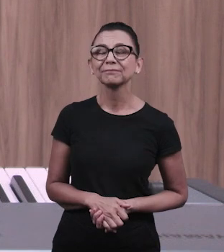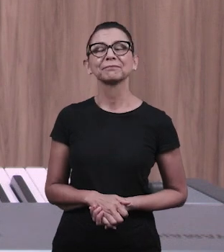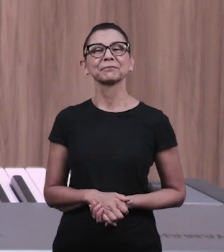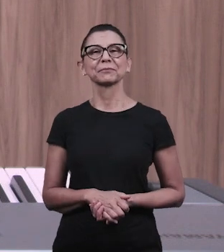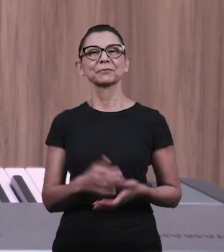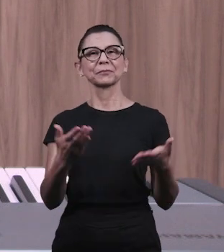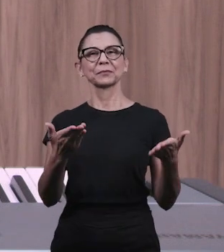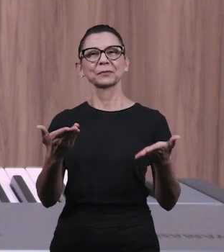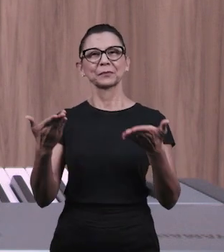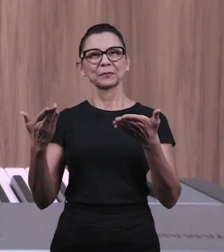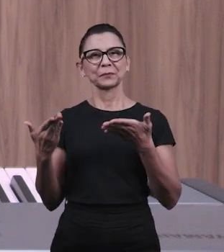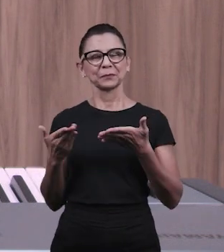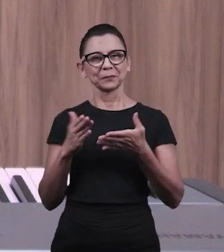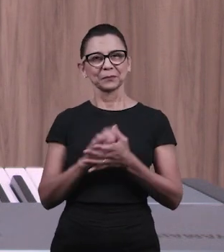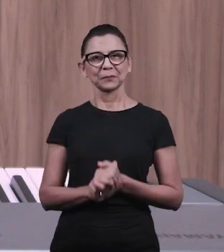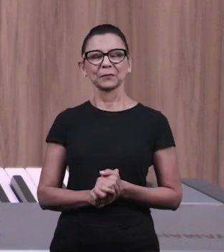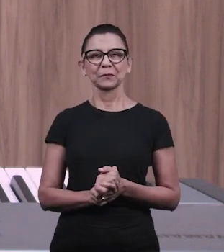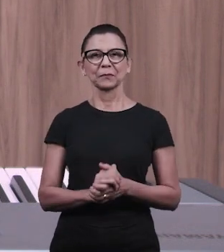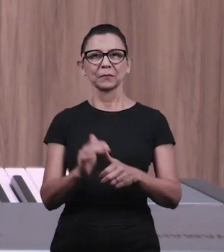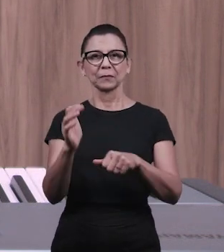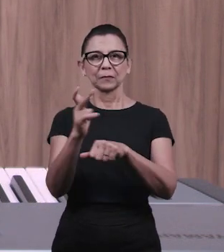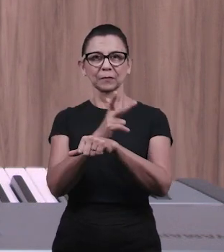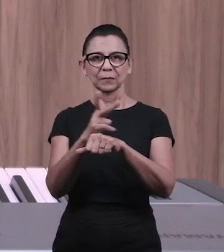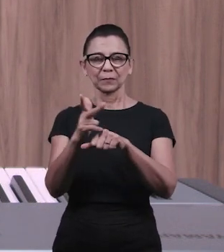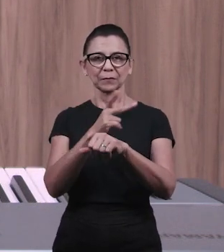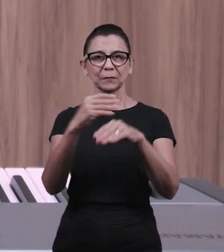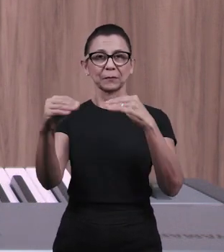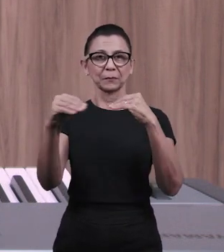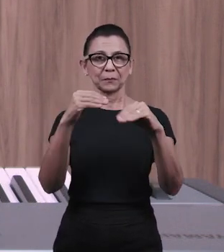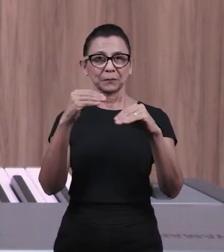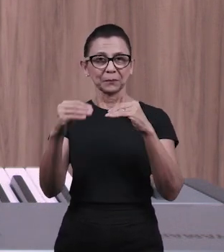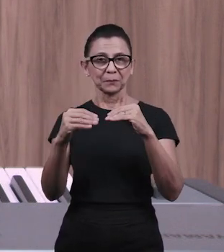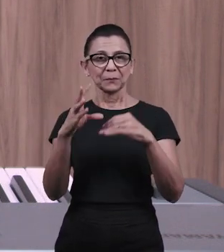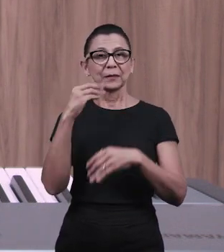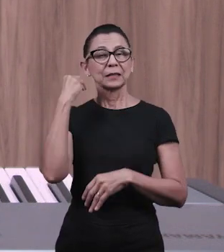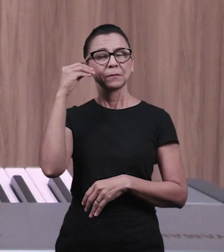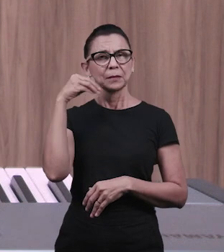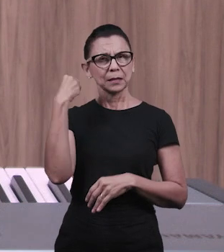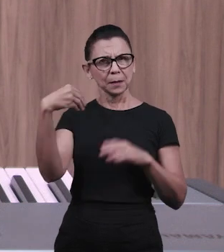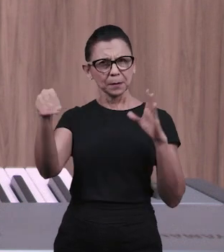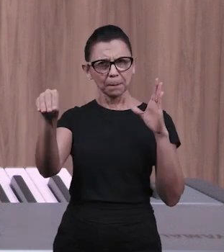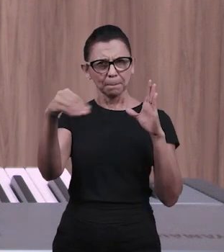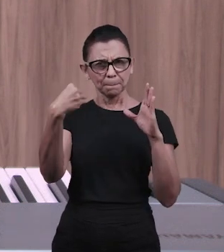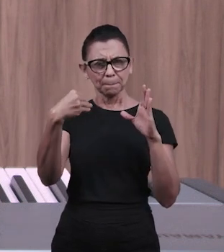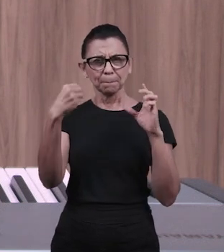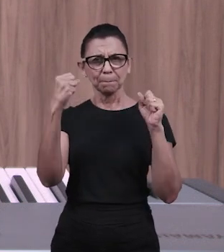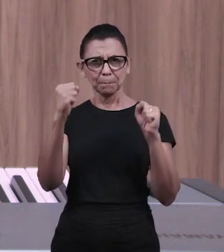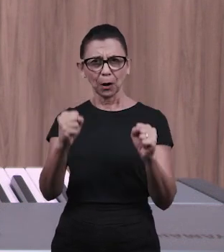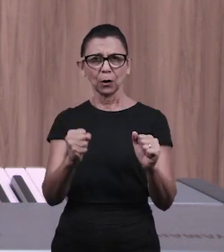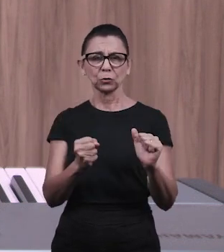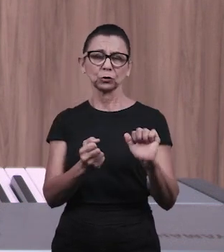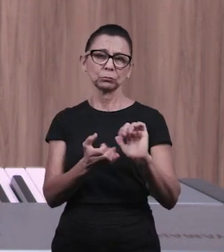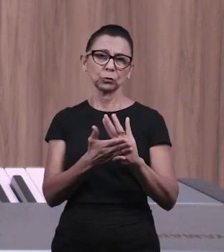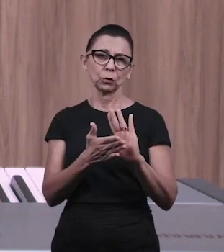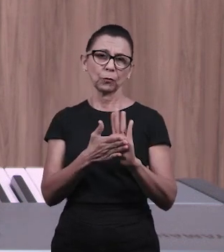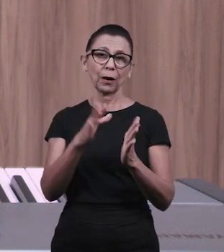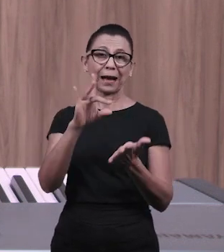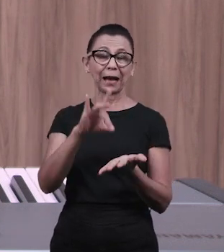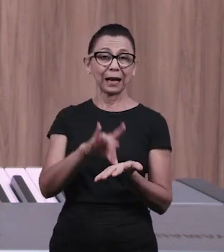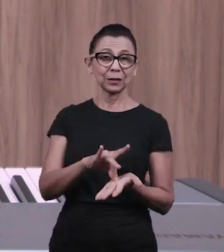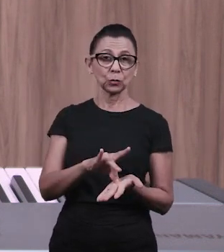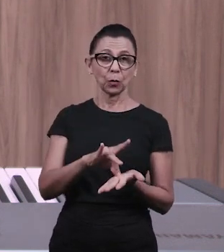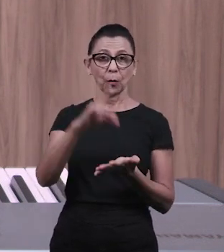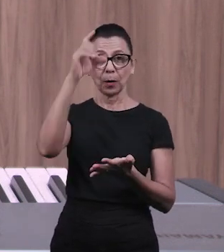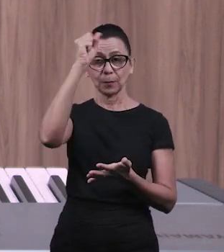занимаемся дома, и я приглашаю вас, присылайте вам свои видео, переживаний. Можете сыграть псалом, который